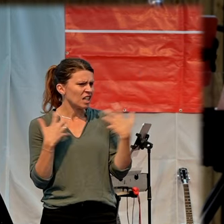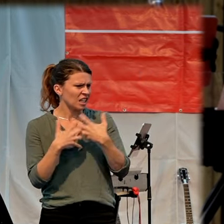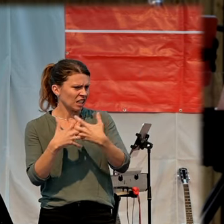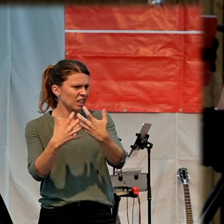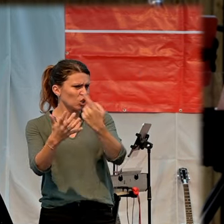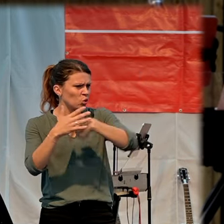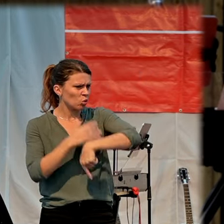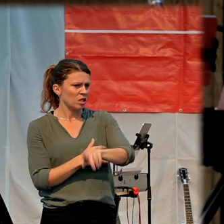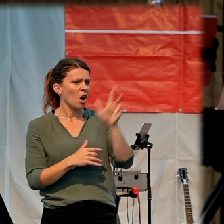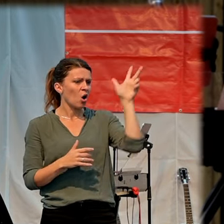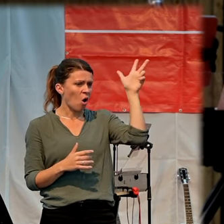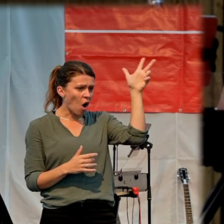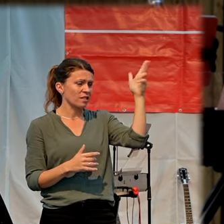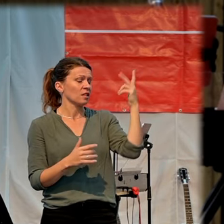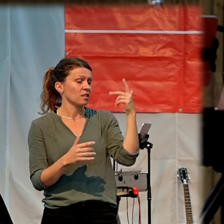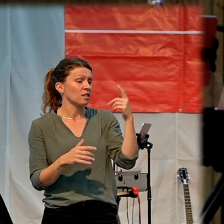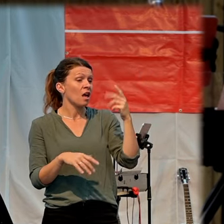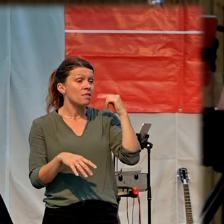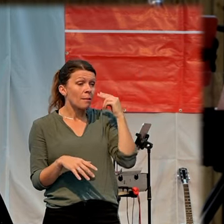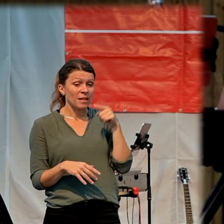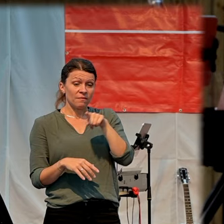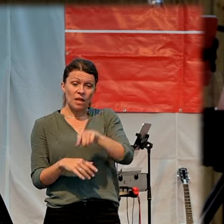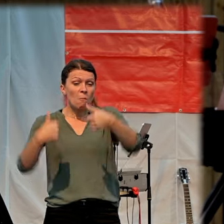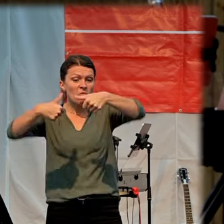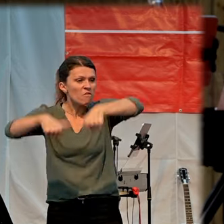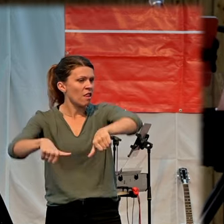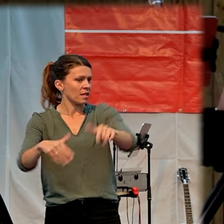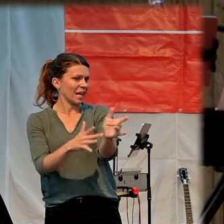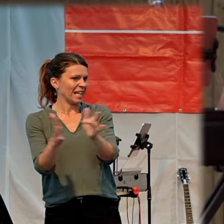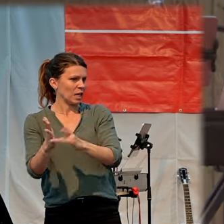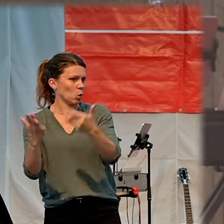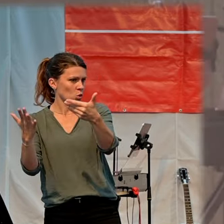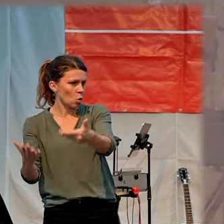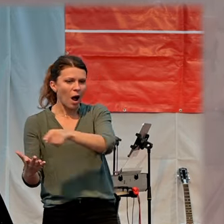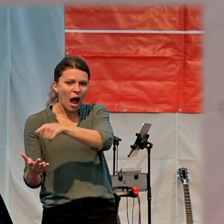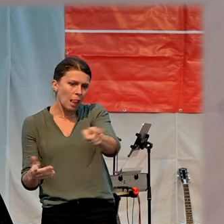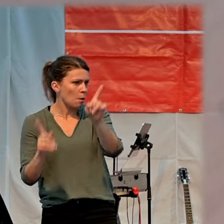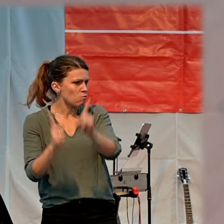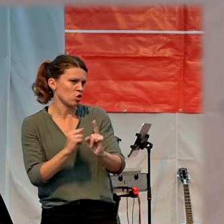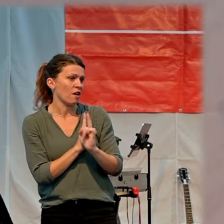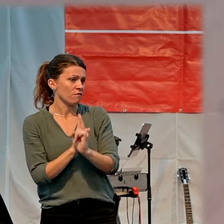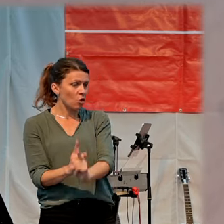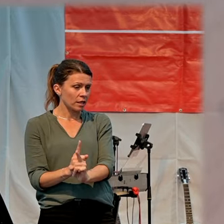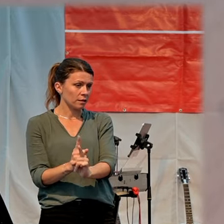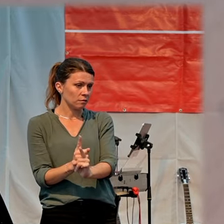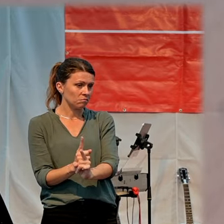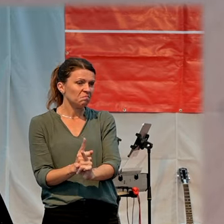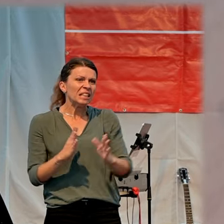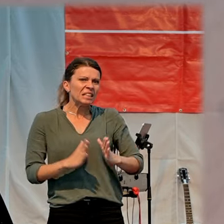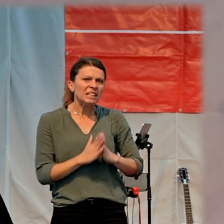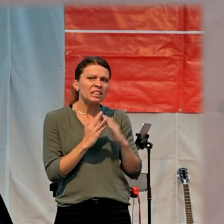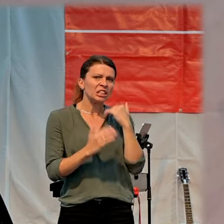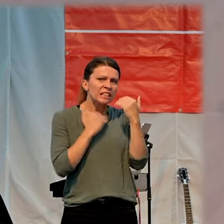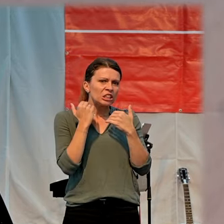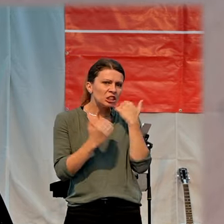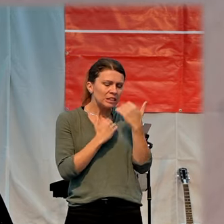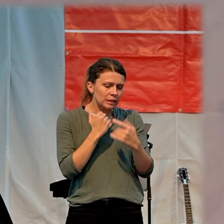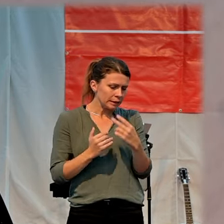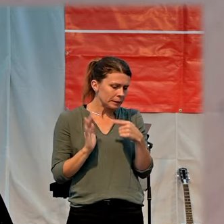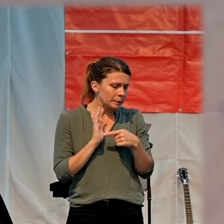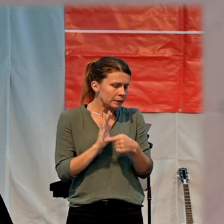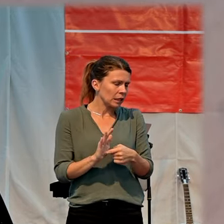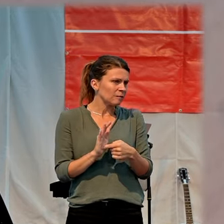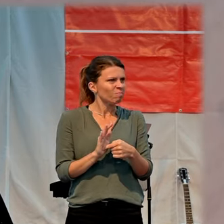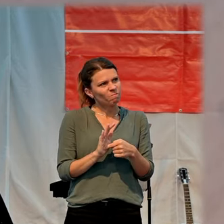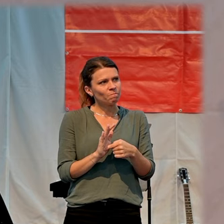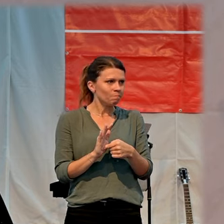Gottes, weil es ja die Gottesreligion war. Unsere Kirchengeschichte macht das deutlich.